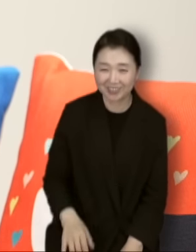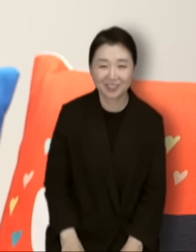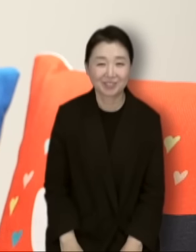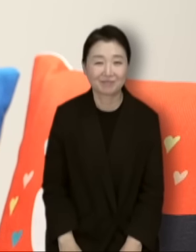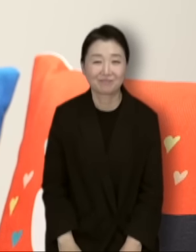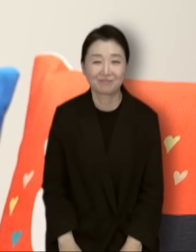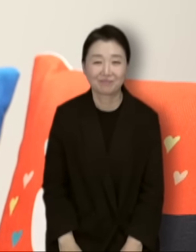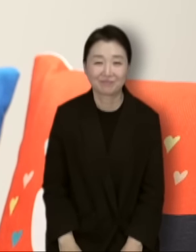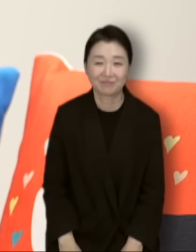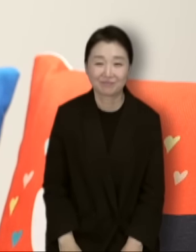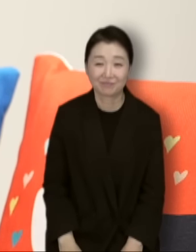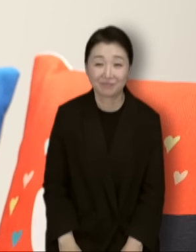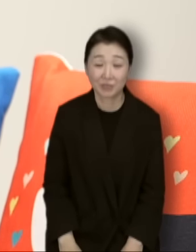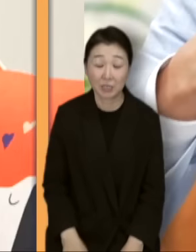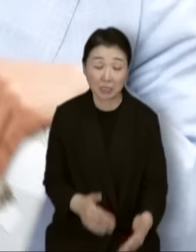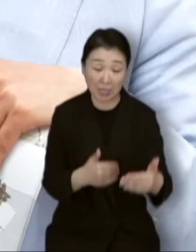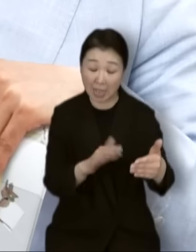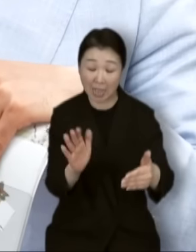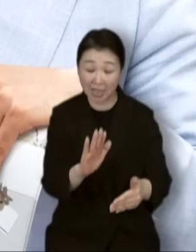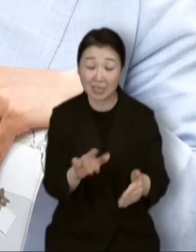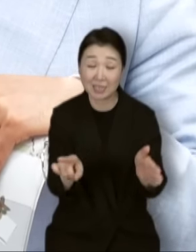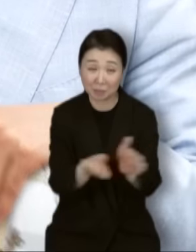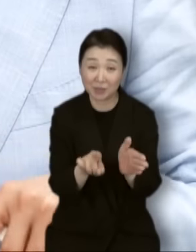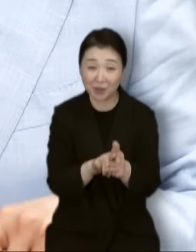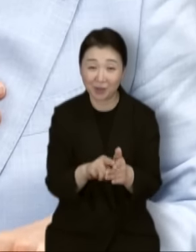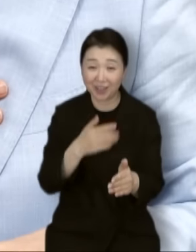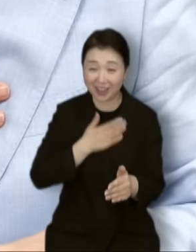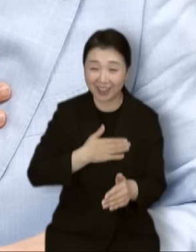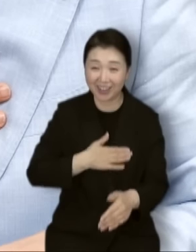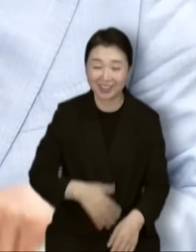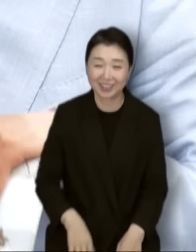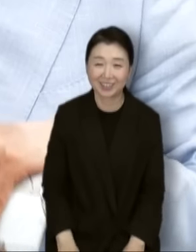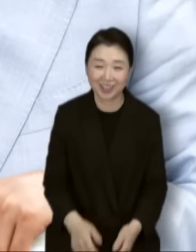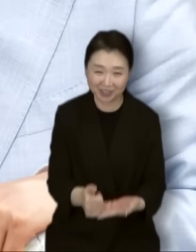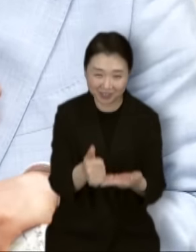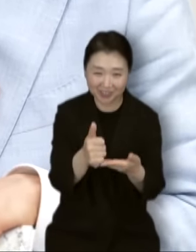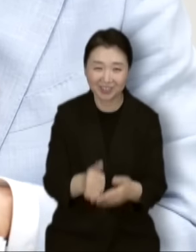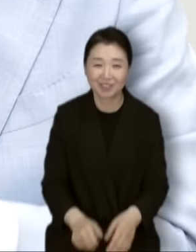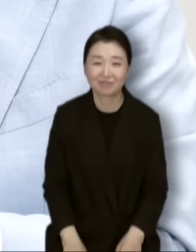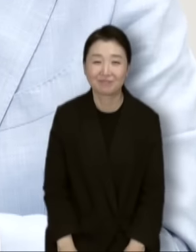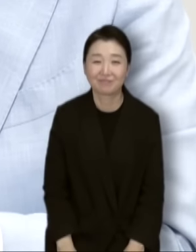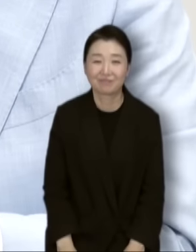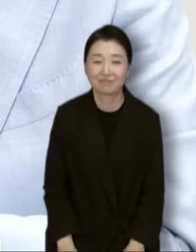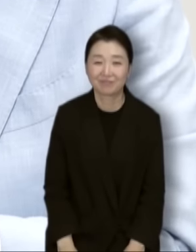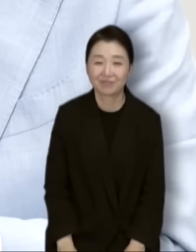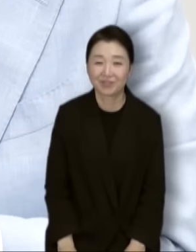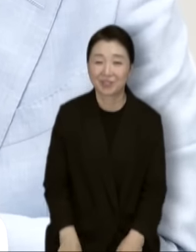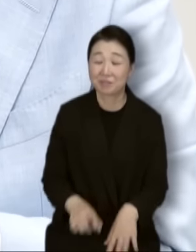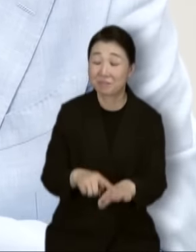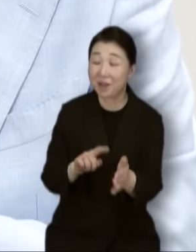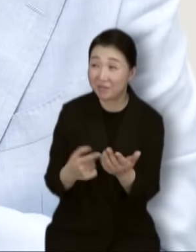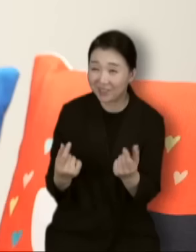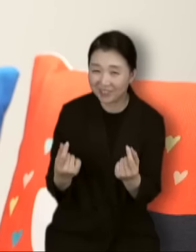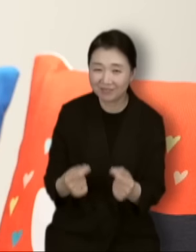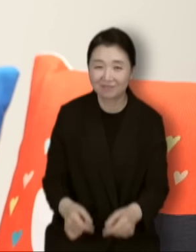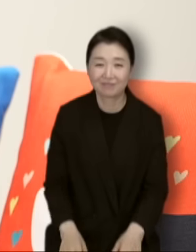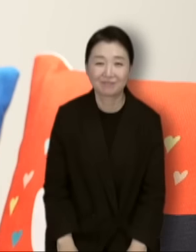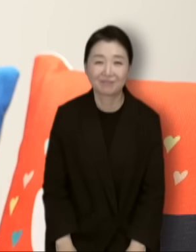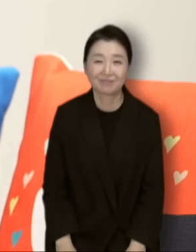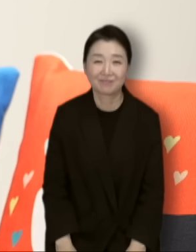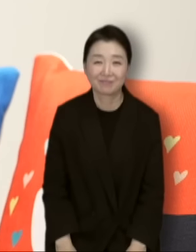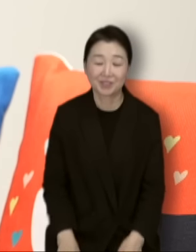안 그러세요 아유 아닙니다 안 하려고요 그래서 그냥 믿 믿 안에서 존경합니다 아 진짜 아니 마음은 그렇다는